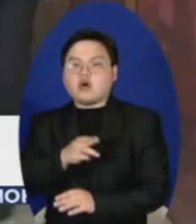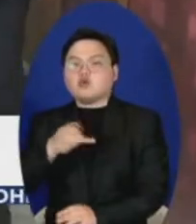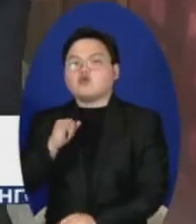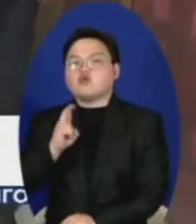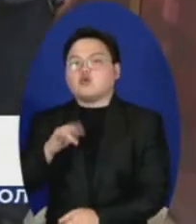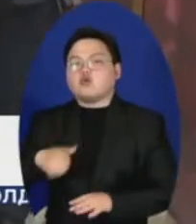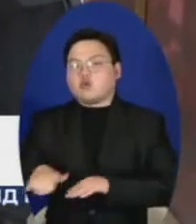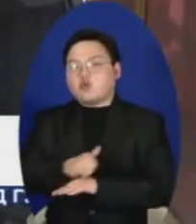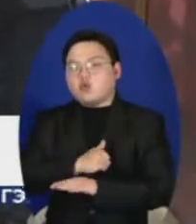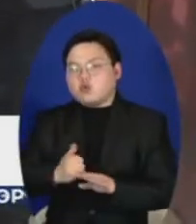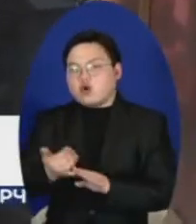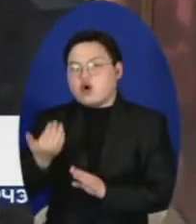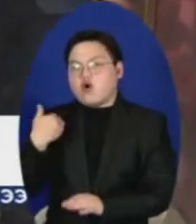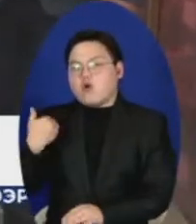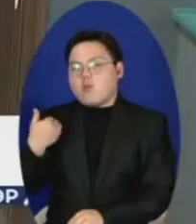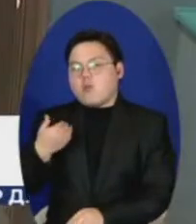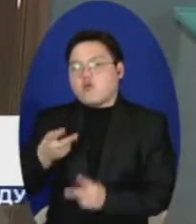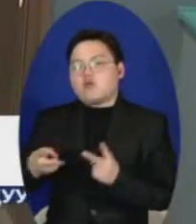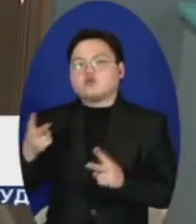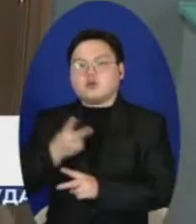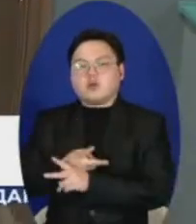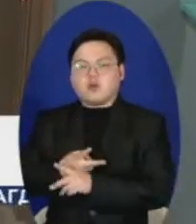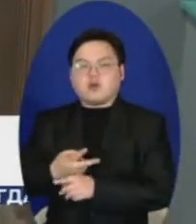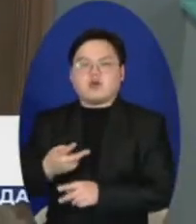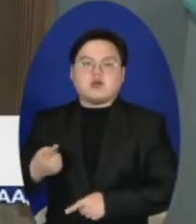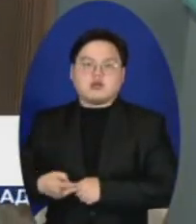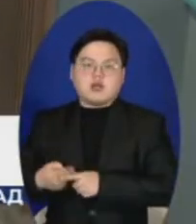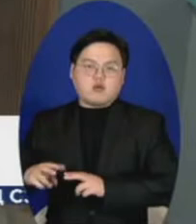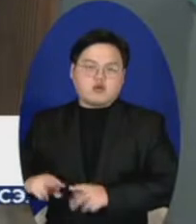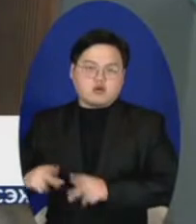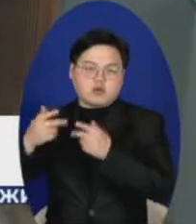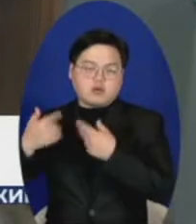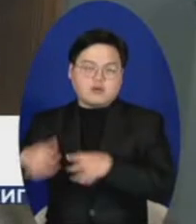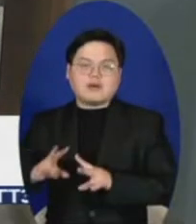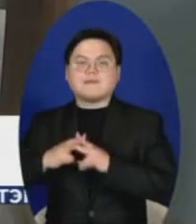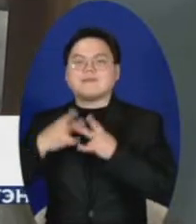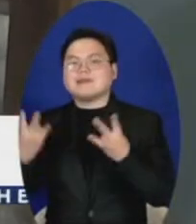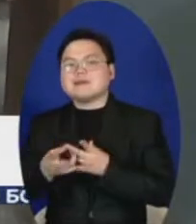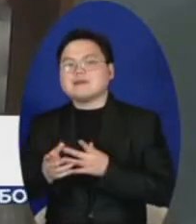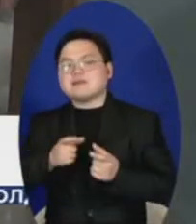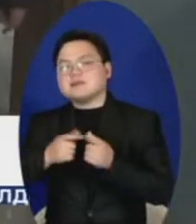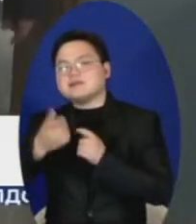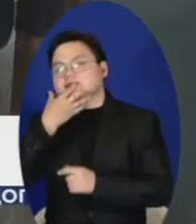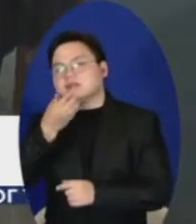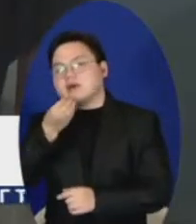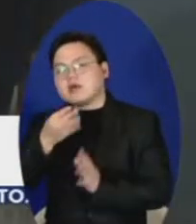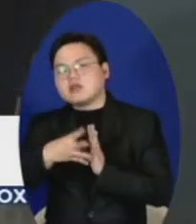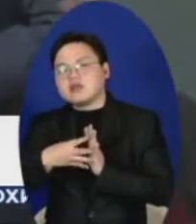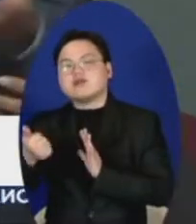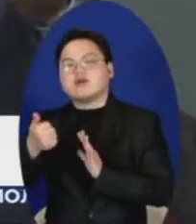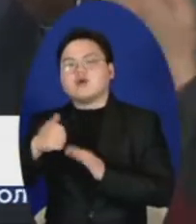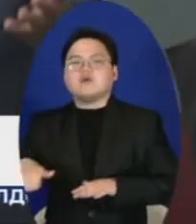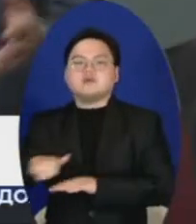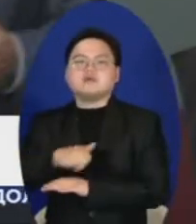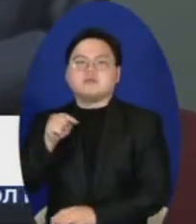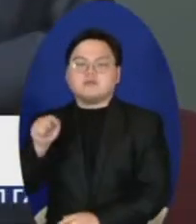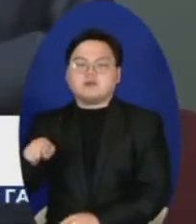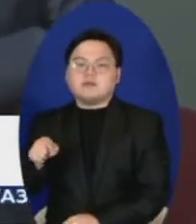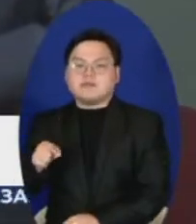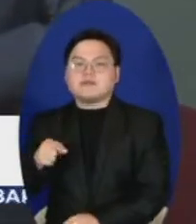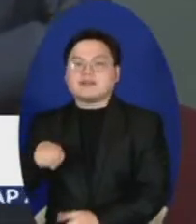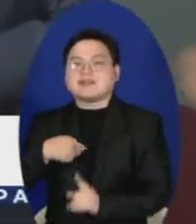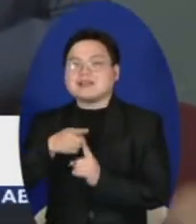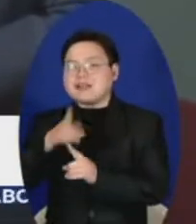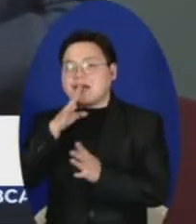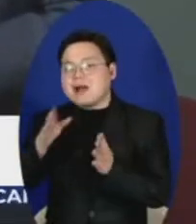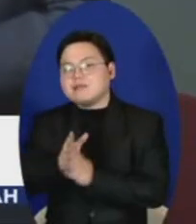хуулиндаа удаадараа амжилттай нэмэлт өөрчлөлт оруулсан. За тэр нь нийгэм эдийн засгийн эерэг нөлөө үзүүлж байгаа улсуудын нэг юм аа. За тиймээс энэ